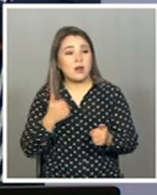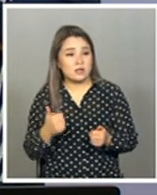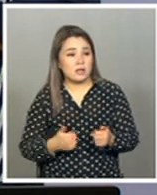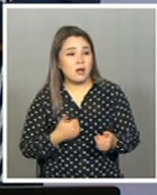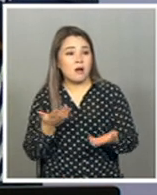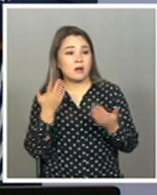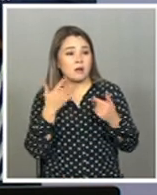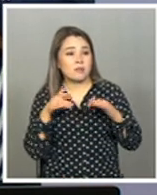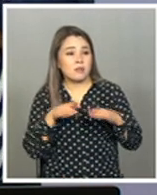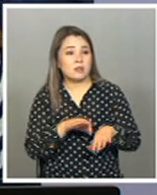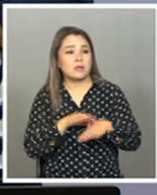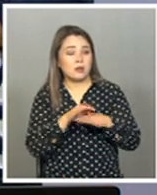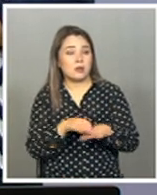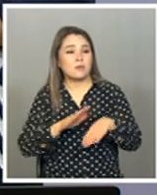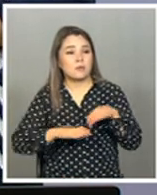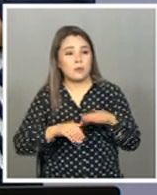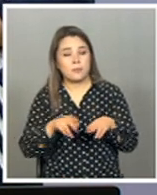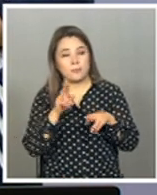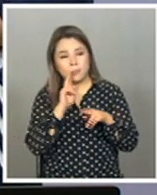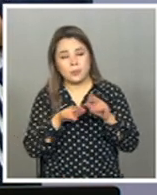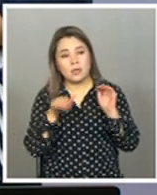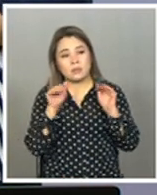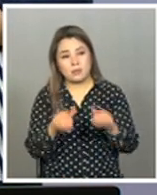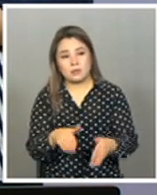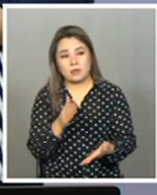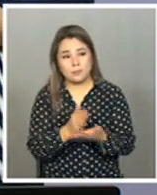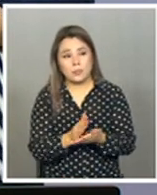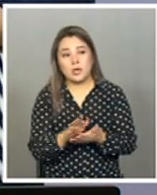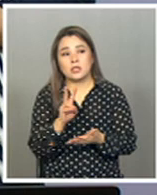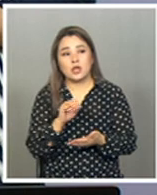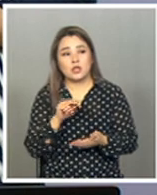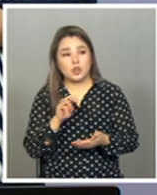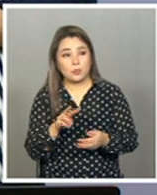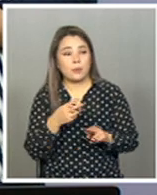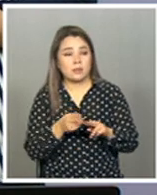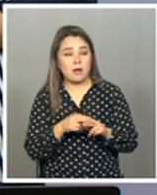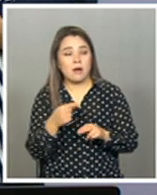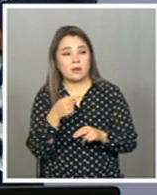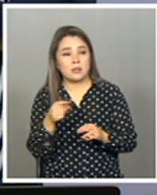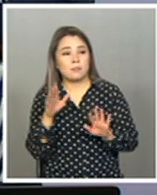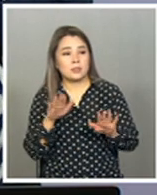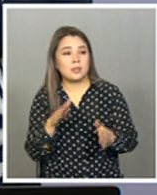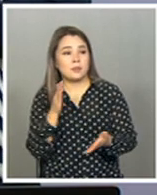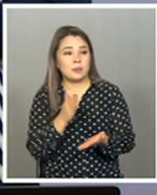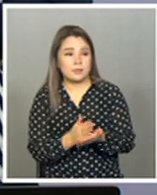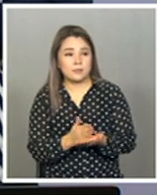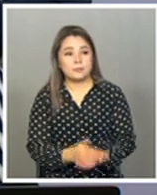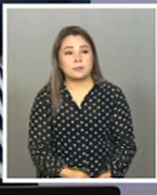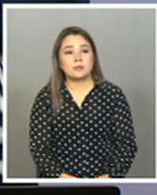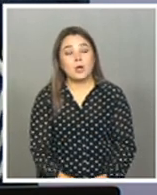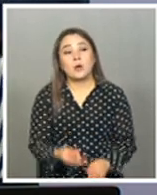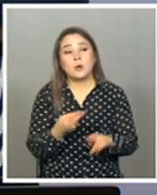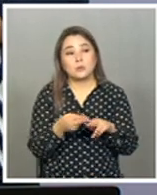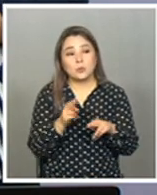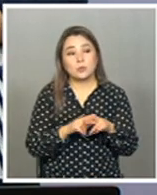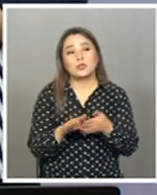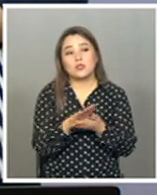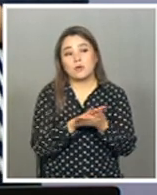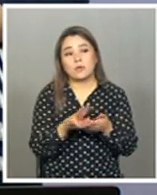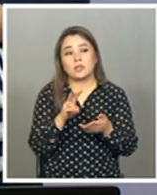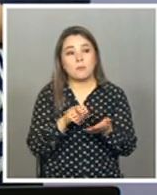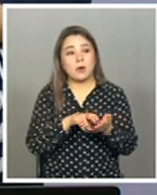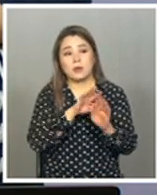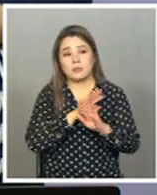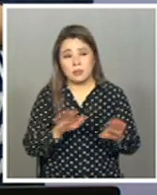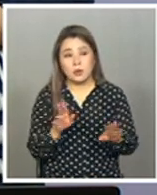дело из рук валится. Нечем – это отрицательное местоимение. Тот ничего не боится,